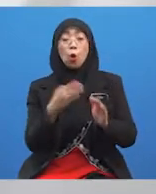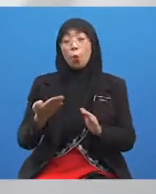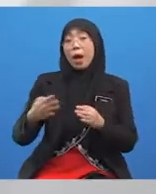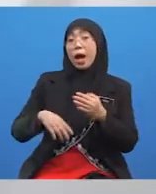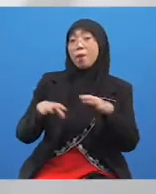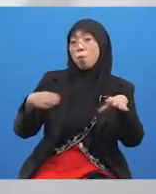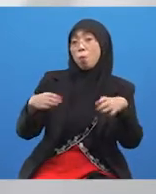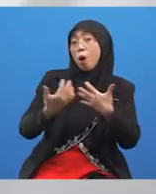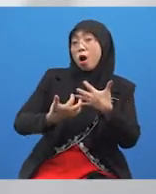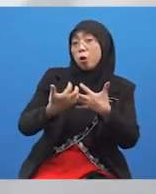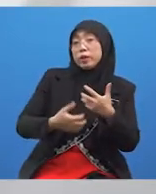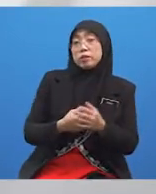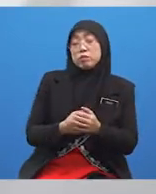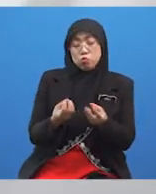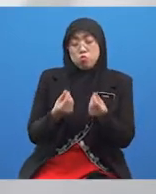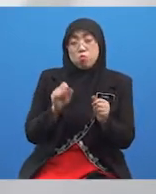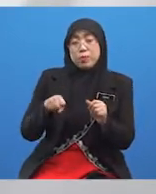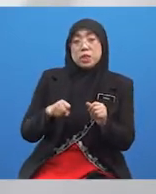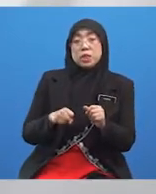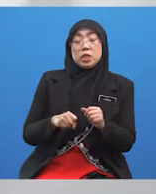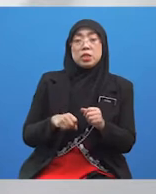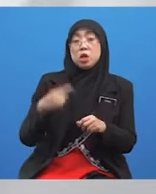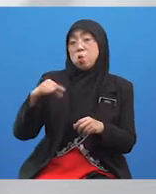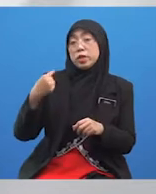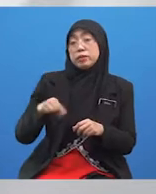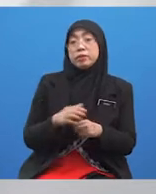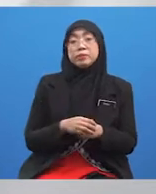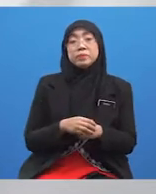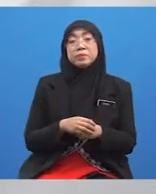adalah tepung mestilah berkualiti dan juga mencukupi.